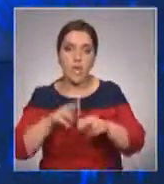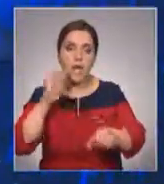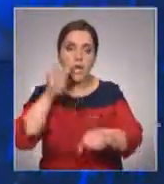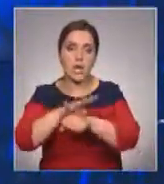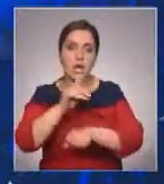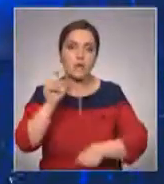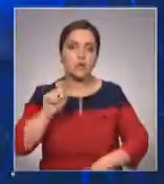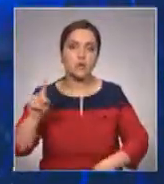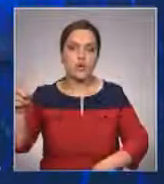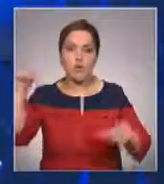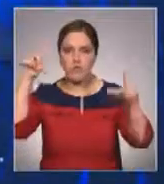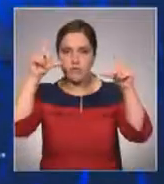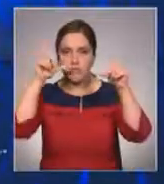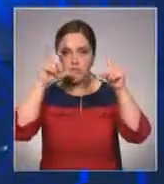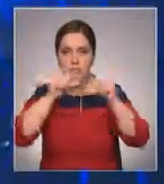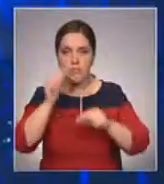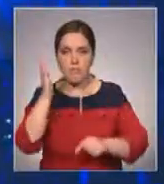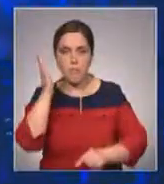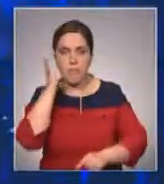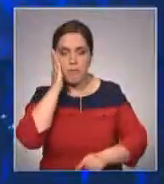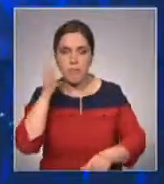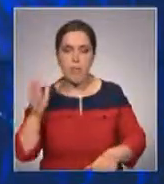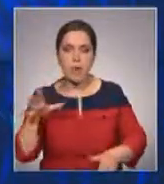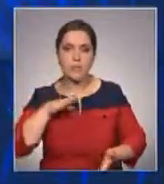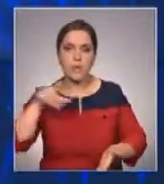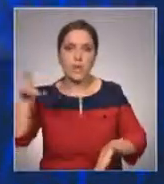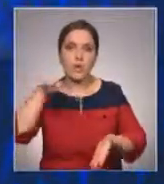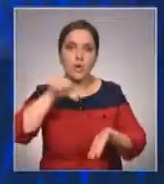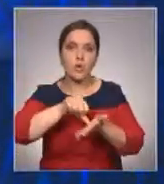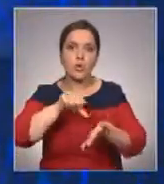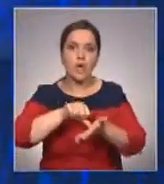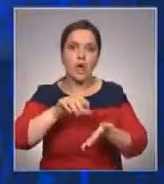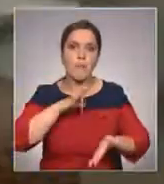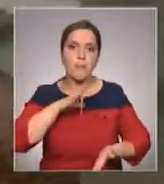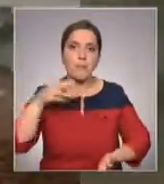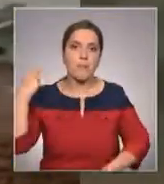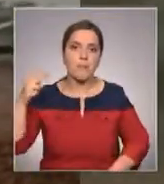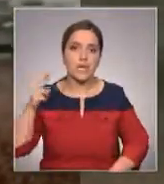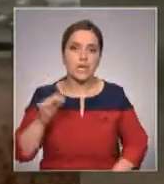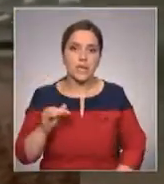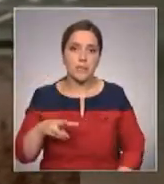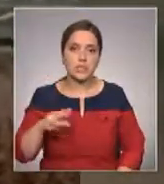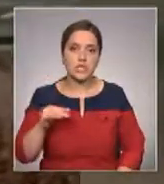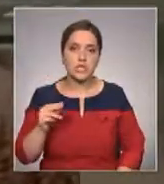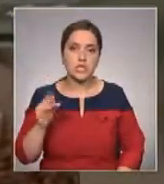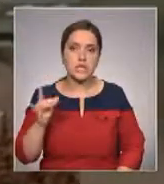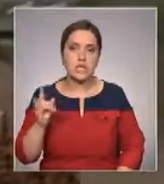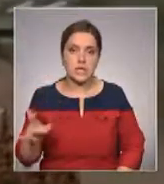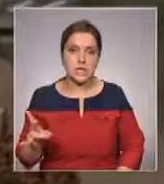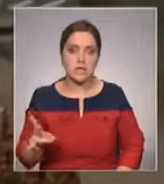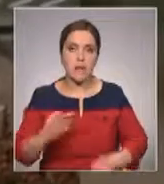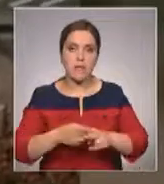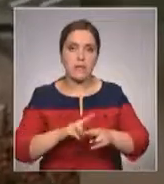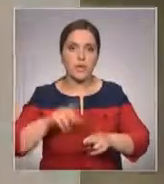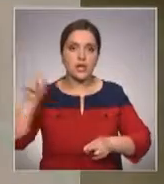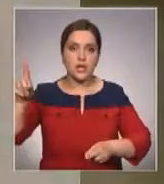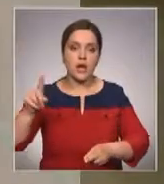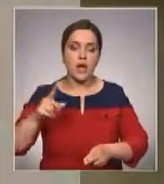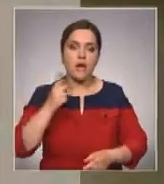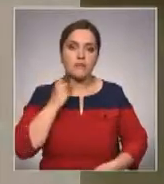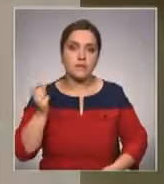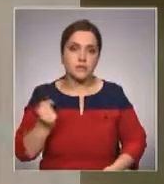что он заснул на официальном мероприятии с участием главы государства Ким Чен Ына. Сразу после инцидента главы оборонного